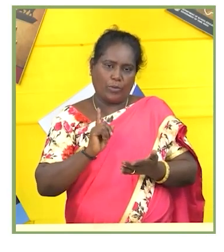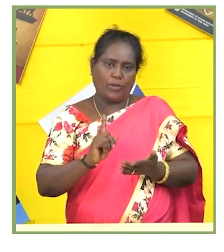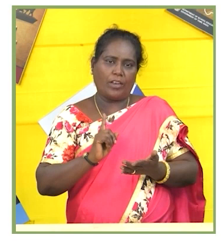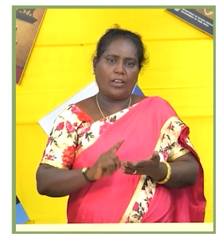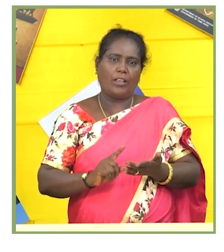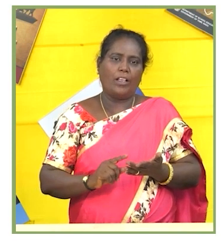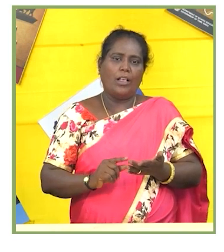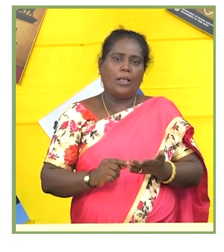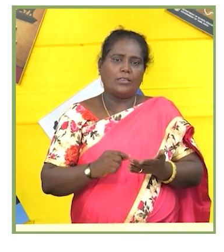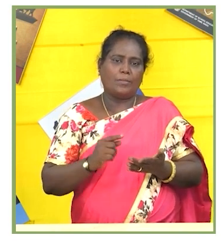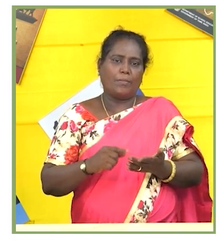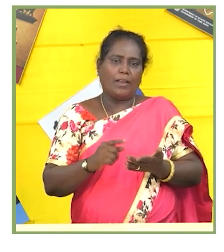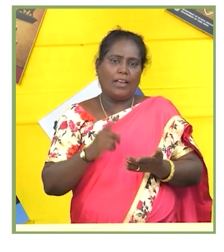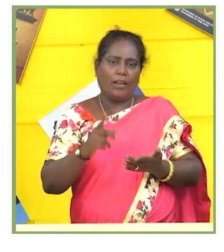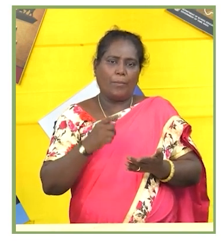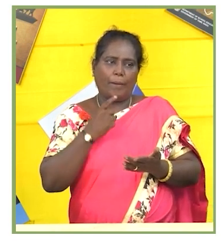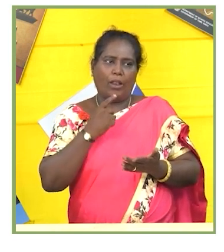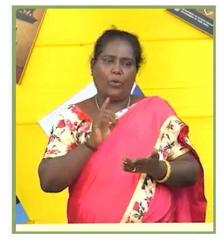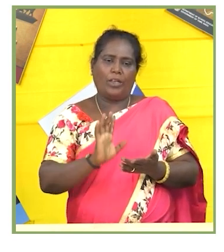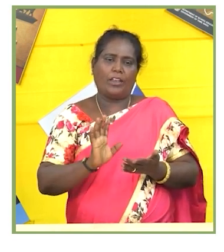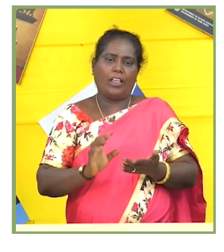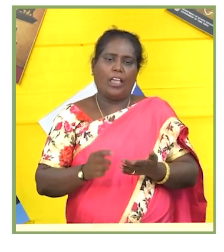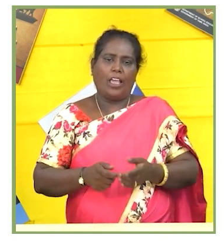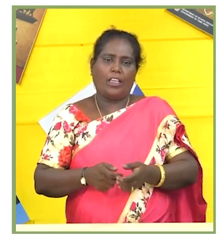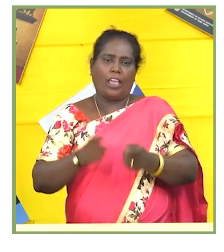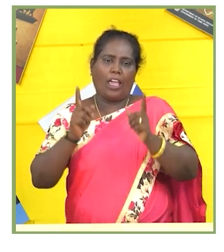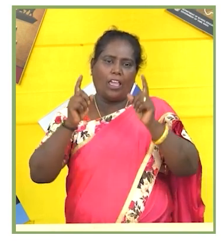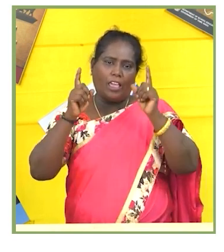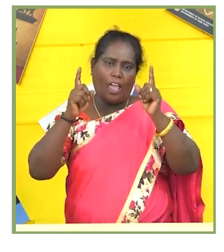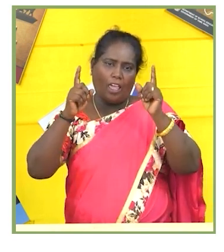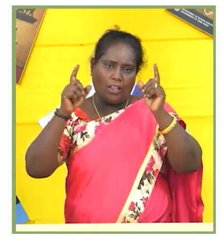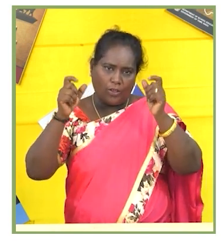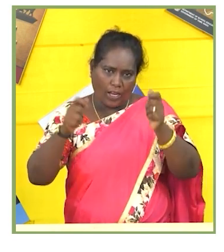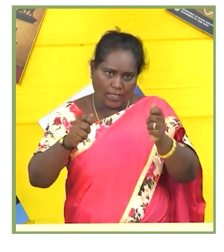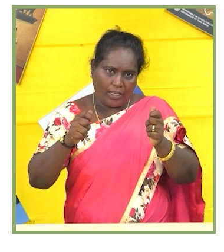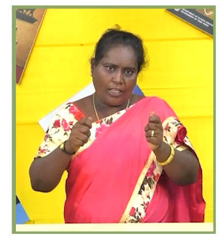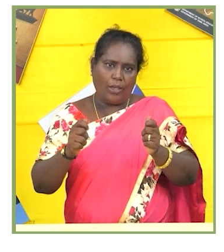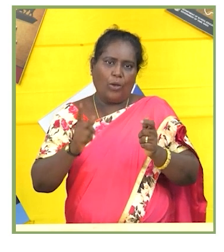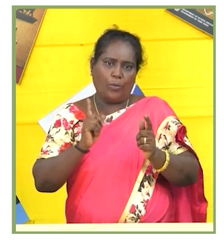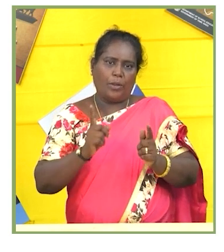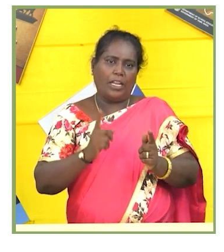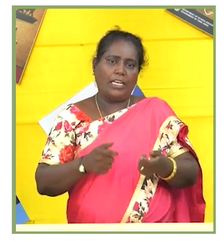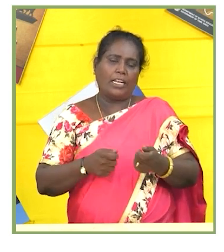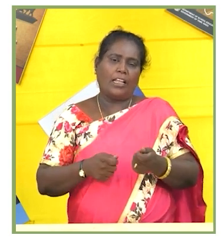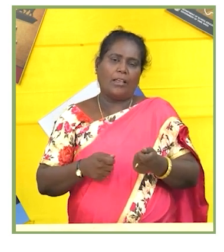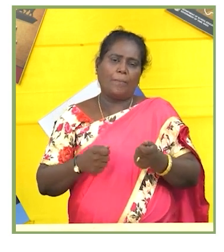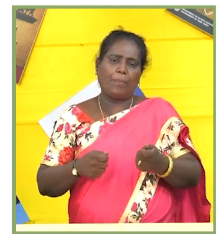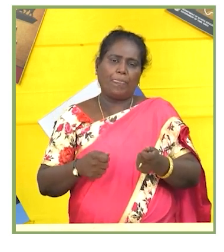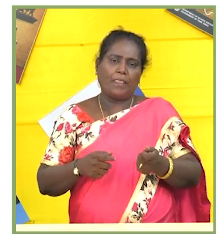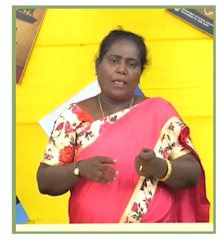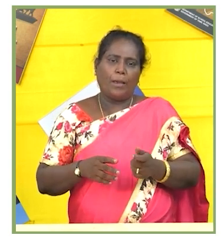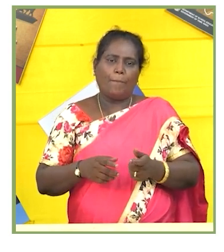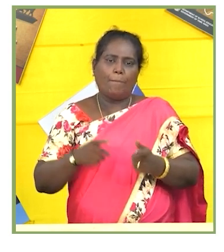8 தொகை நூல்களுள் ஒன்றான கலித்தொகையிலும் 50 காப்பியங்களுள் ஒன்றான சிலப்பதிகாரத்திலும் இலக்கண நூல்களுள் ஒன்றான புறப்பொருள்